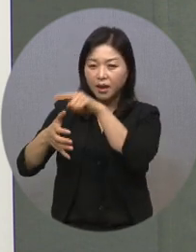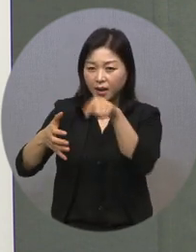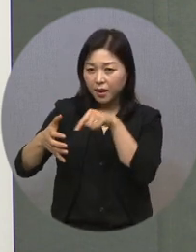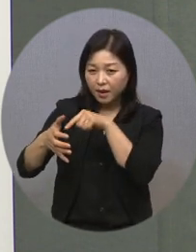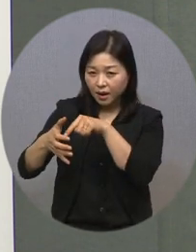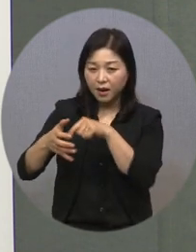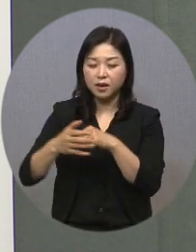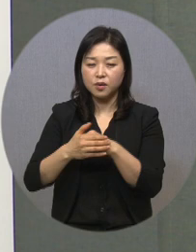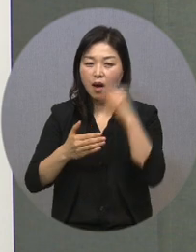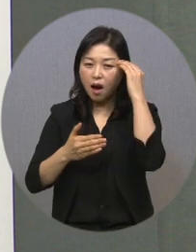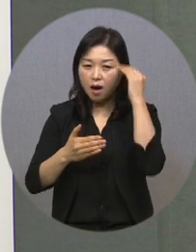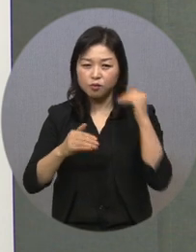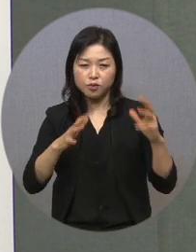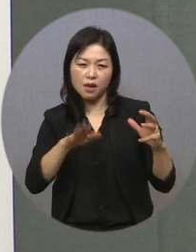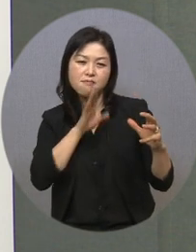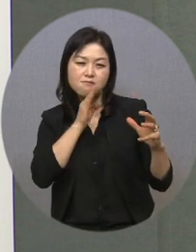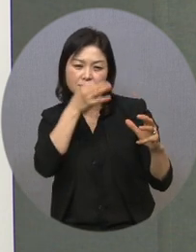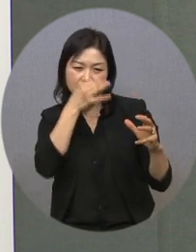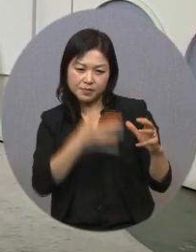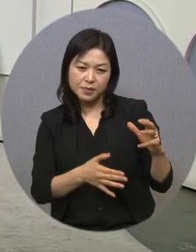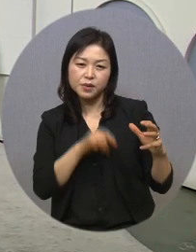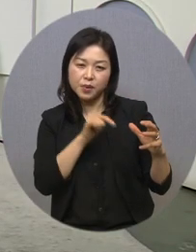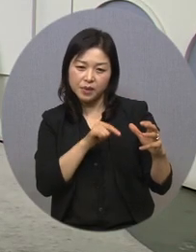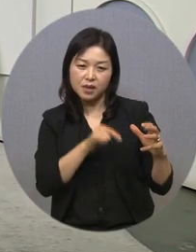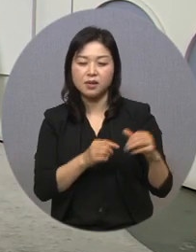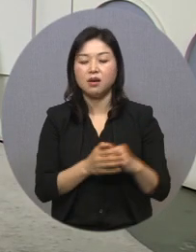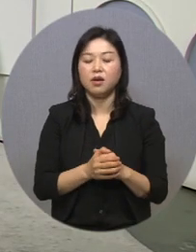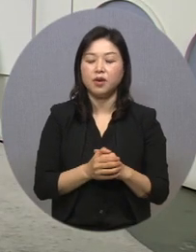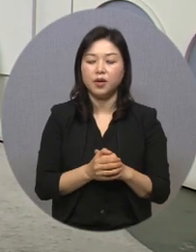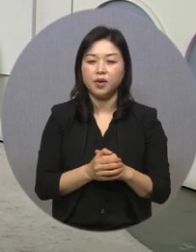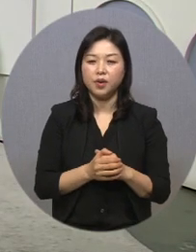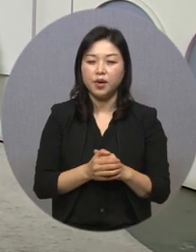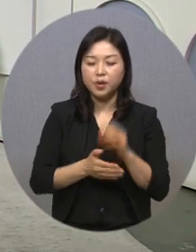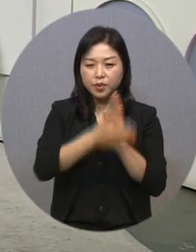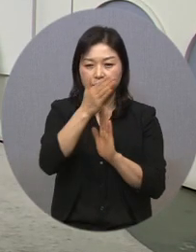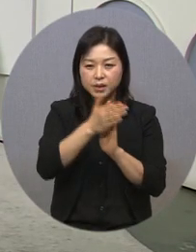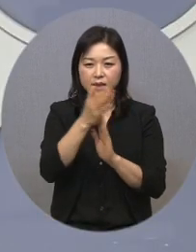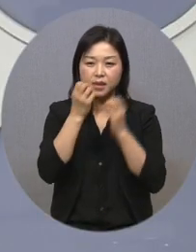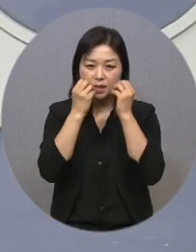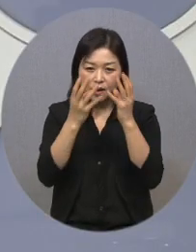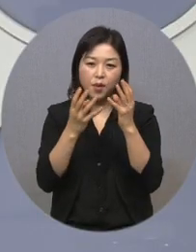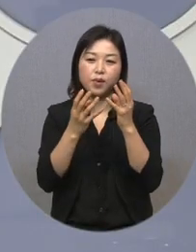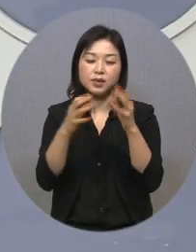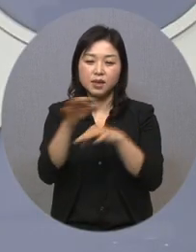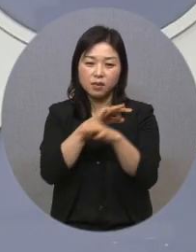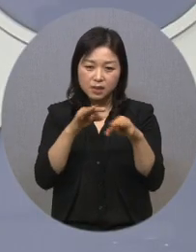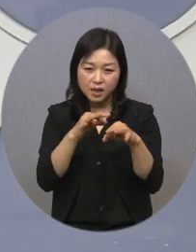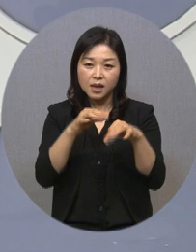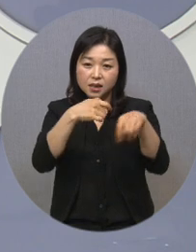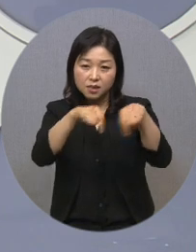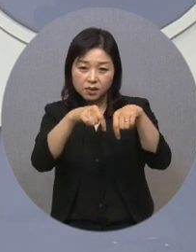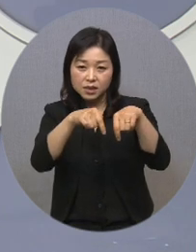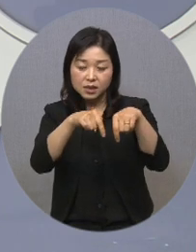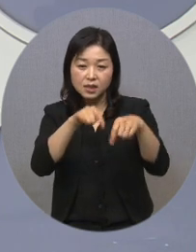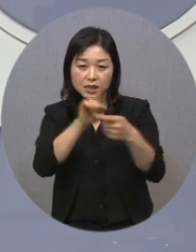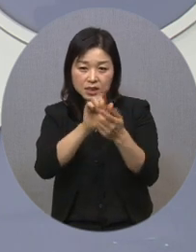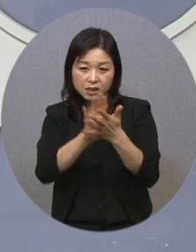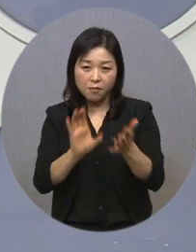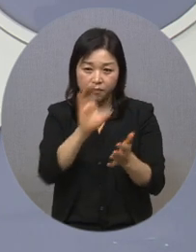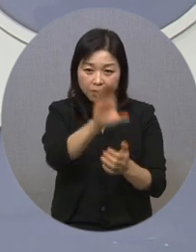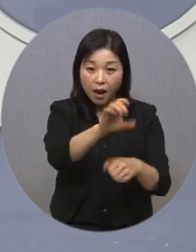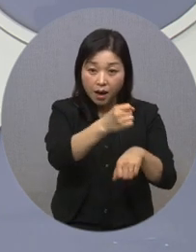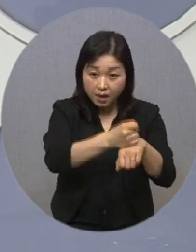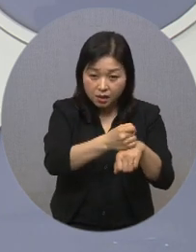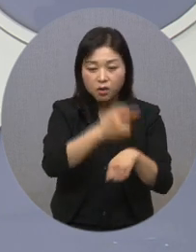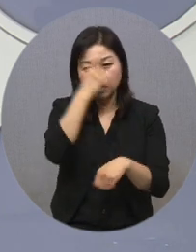대한민국이 굉장히 힘들어하고 있는 곳에서 도시 뉴딜의 정책 등을 직접적으로 구현하는 거에 속도감 있게